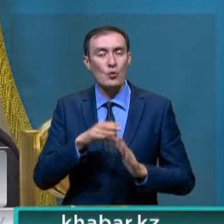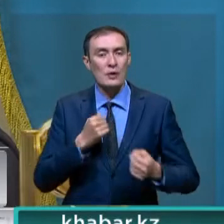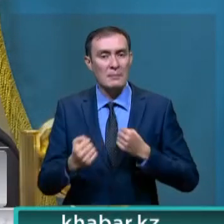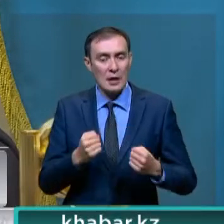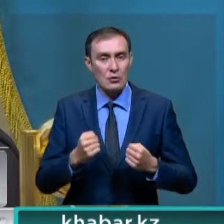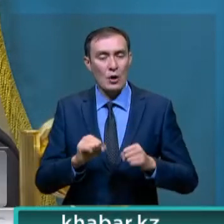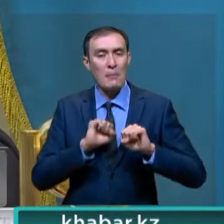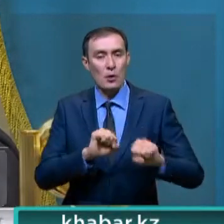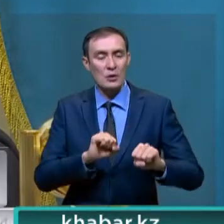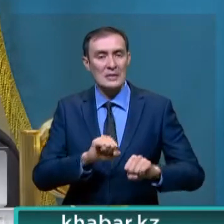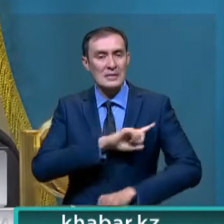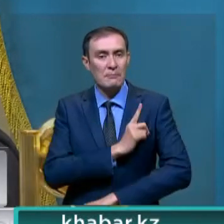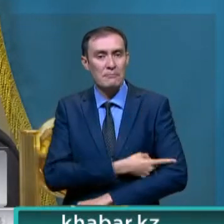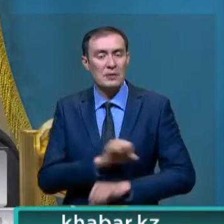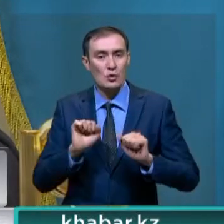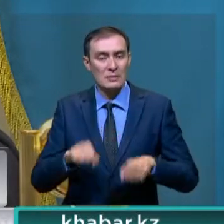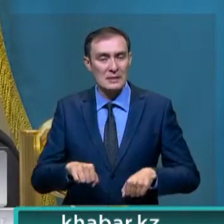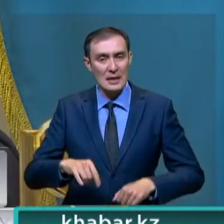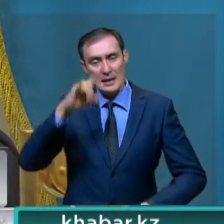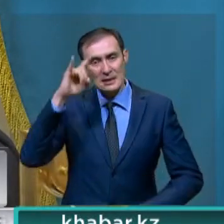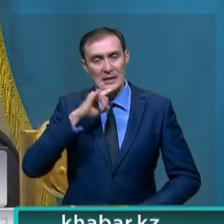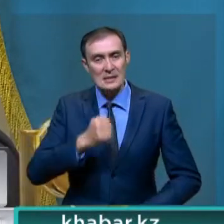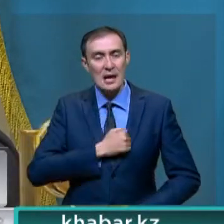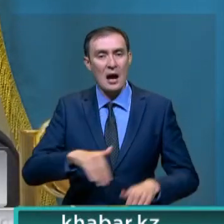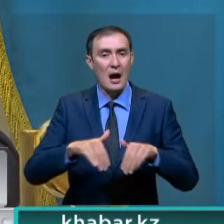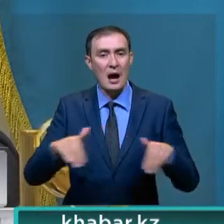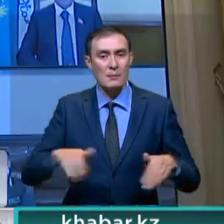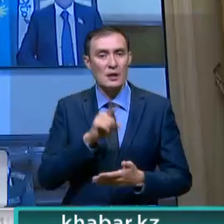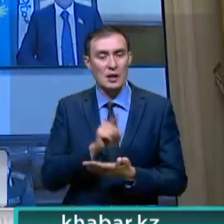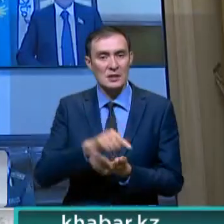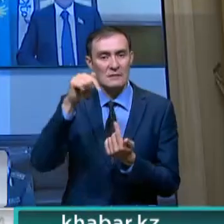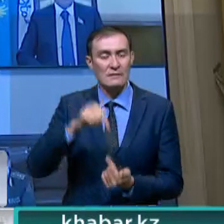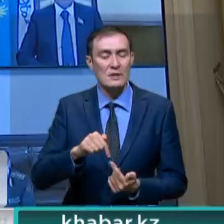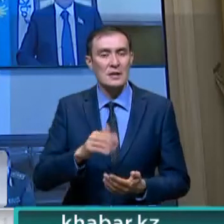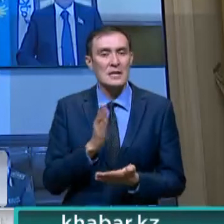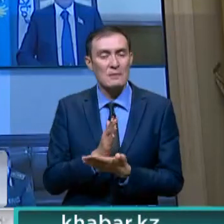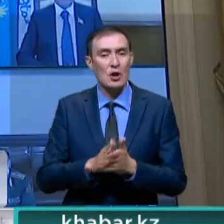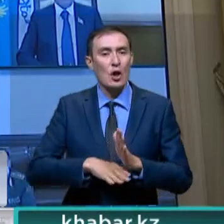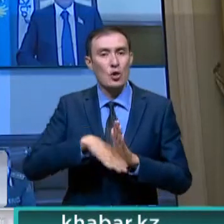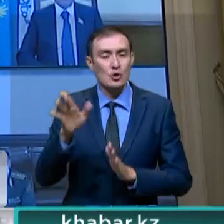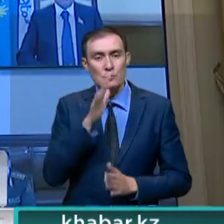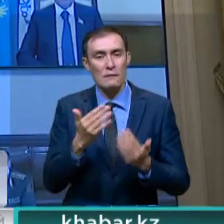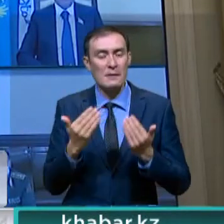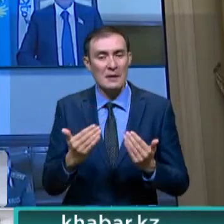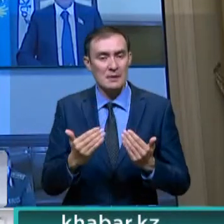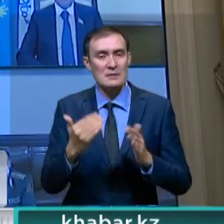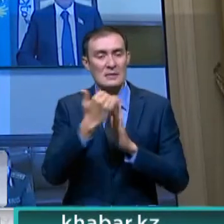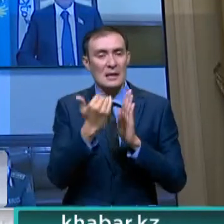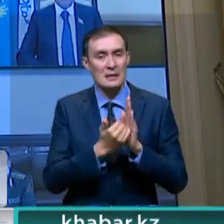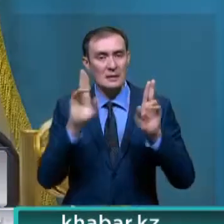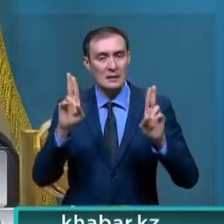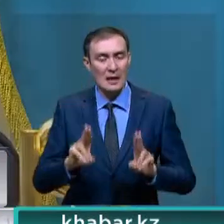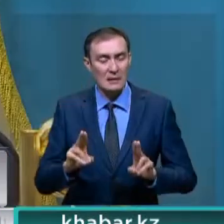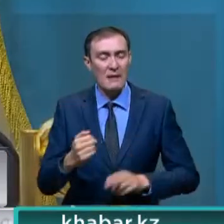укреплению обороноспособности. Казахстанская армия должна отвечать лучшим современным военным стандартам. В